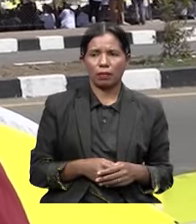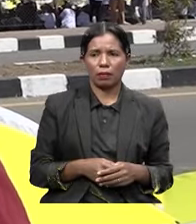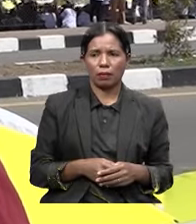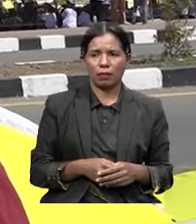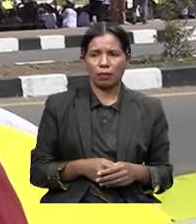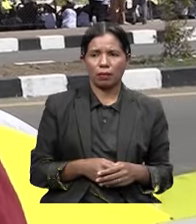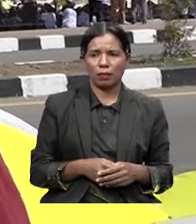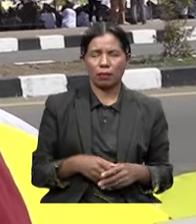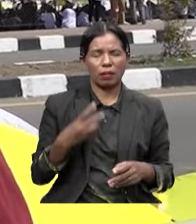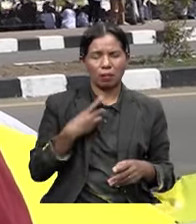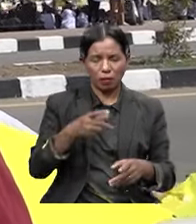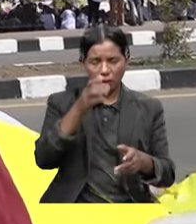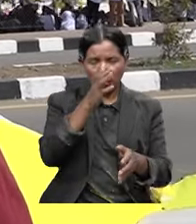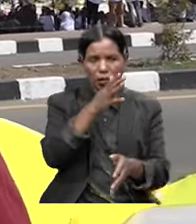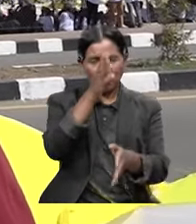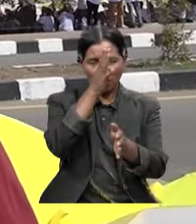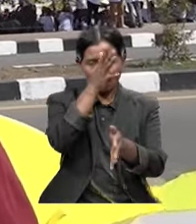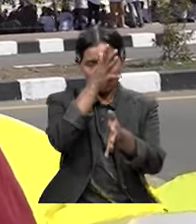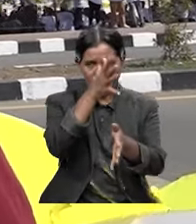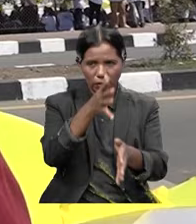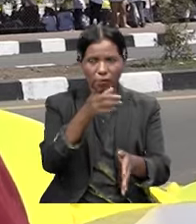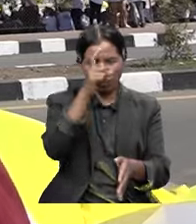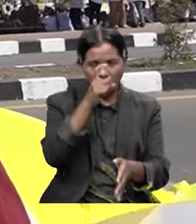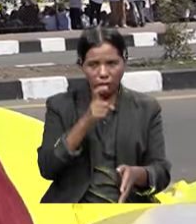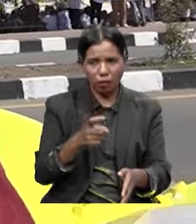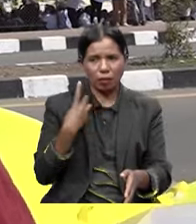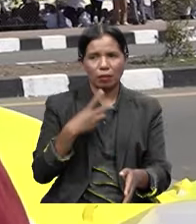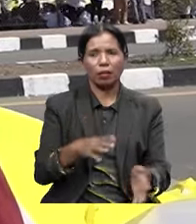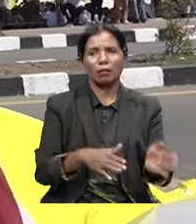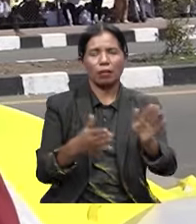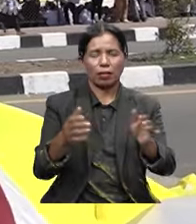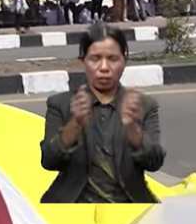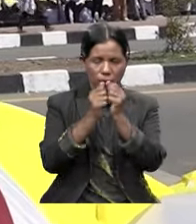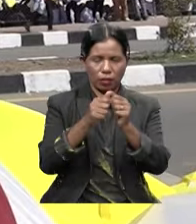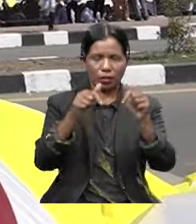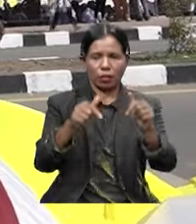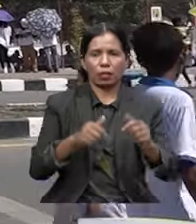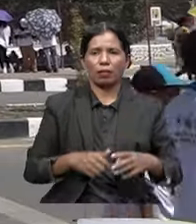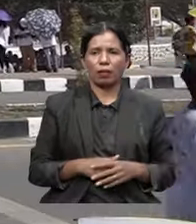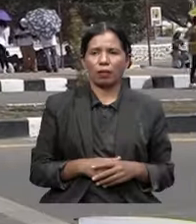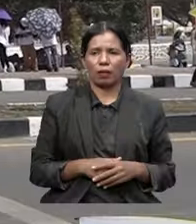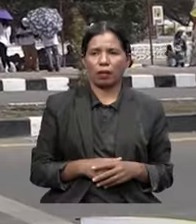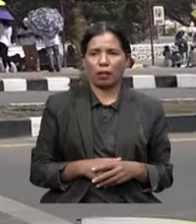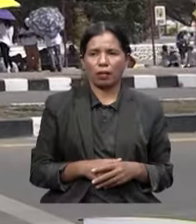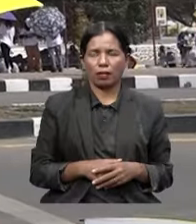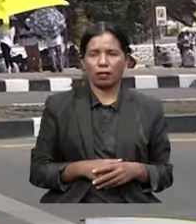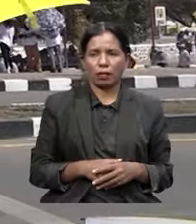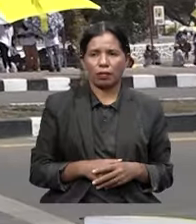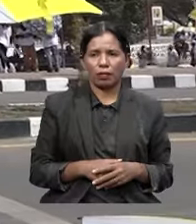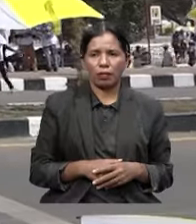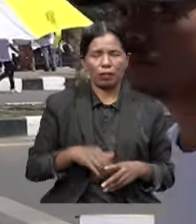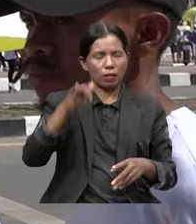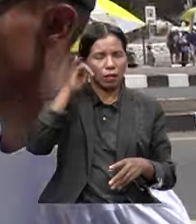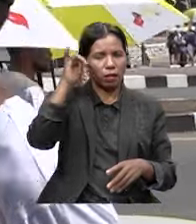akan katua zona be pronto a tu mate amu tu ita mate amu tu ken mos la ursek ola eu